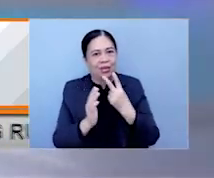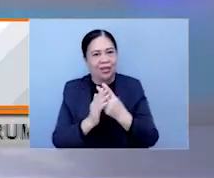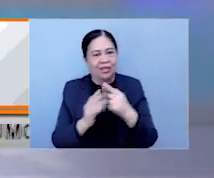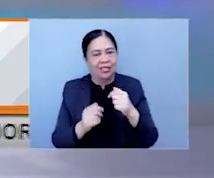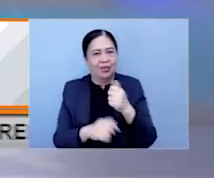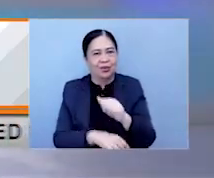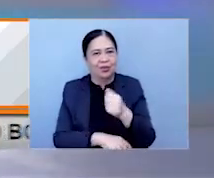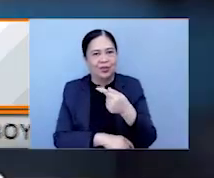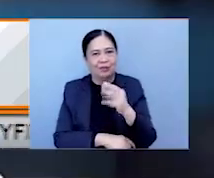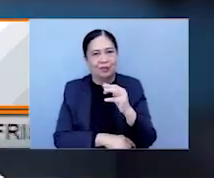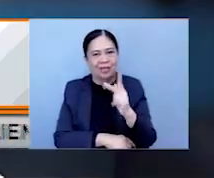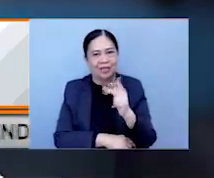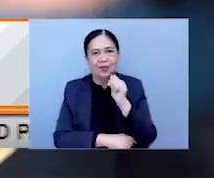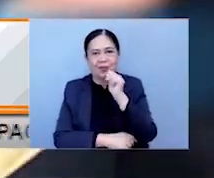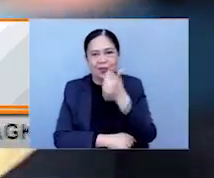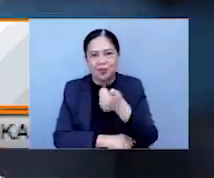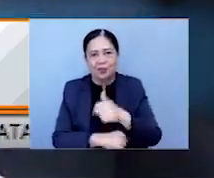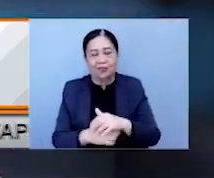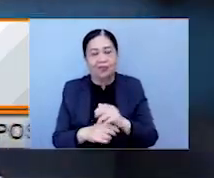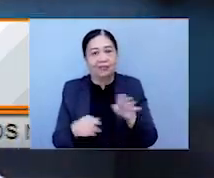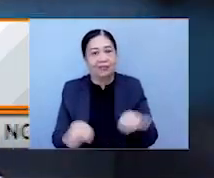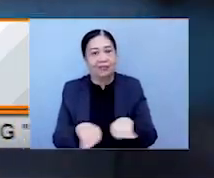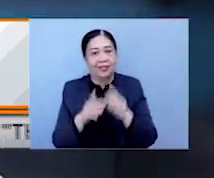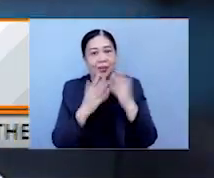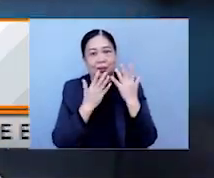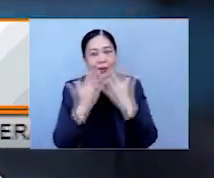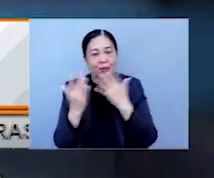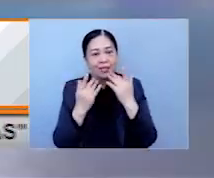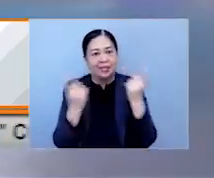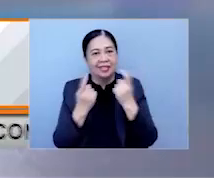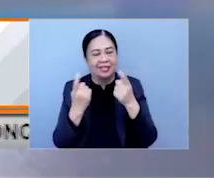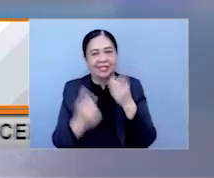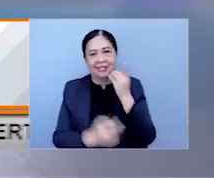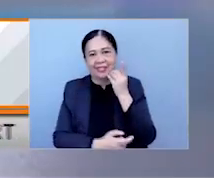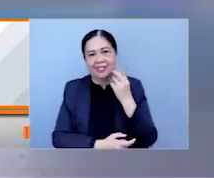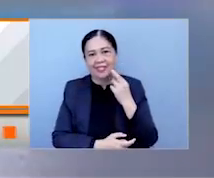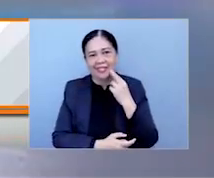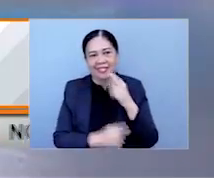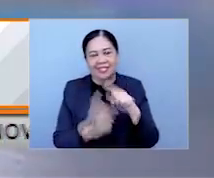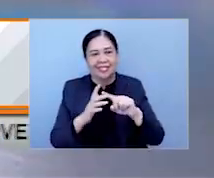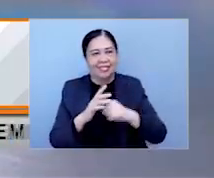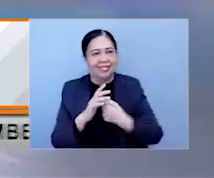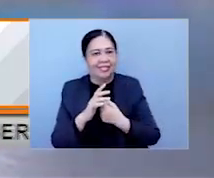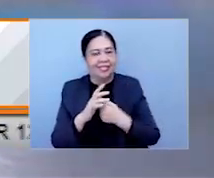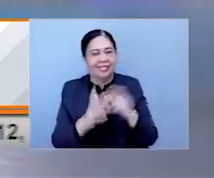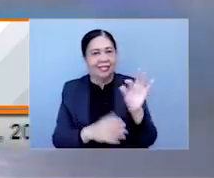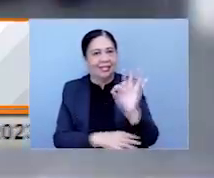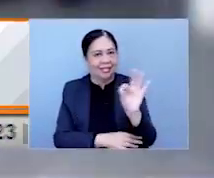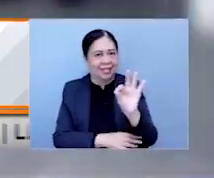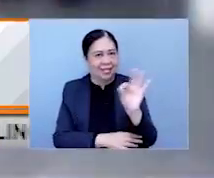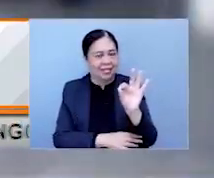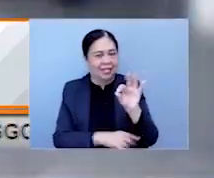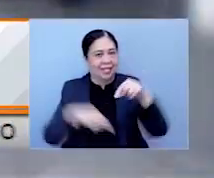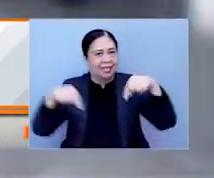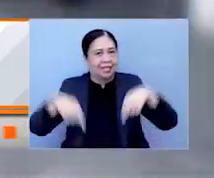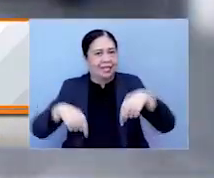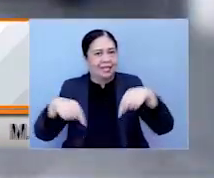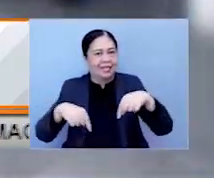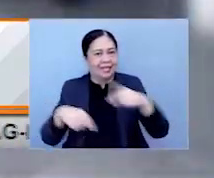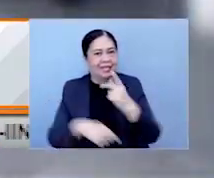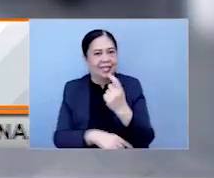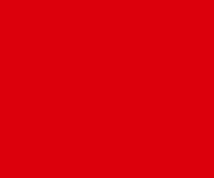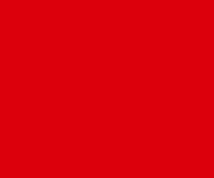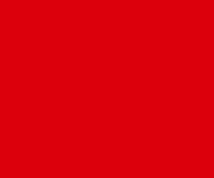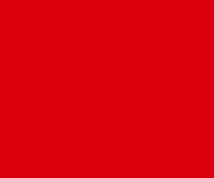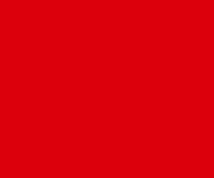Gud Morning Kapatid bukas, kasabay ng birthday celebration ni Dimples, simula alas 9 ng umaga, dito lang sa